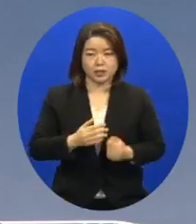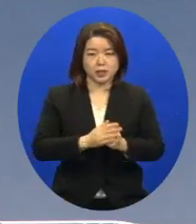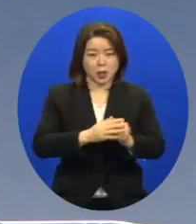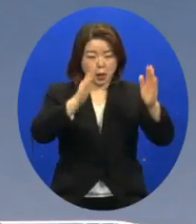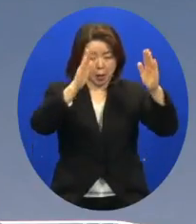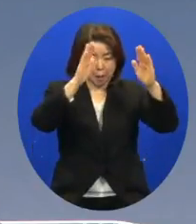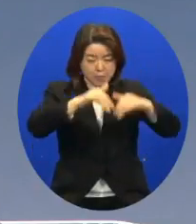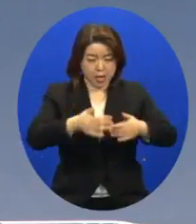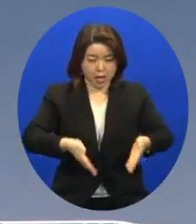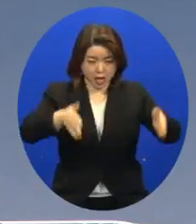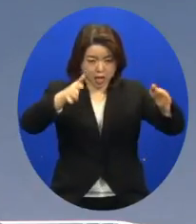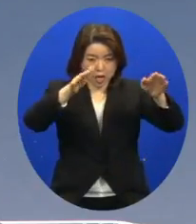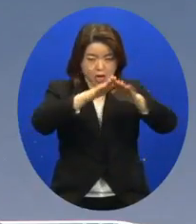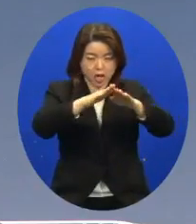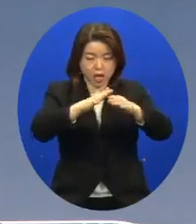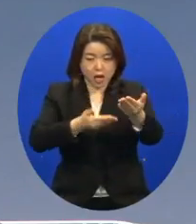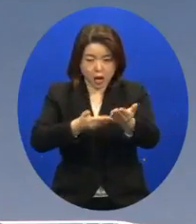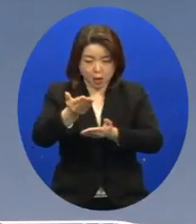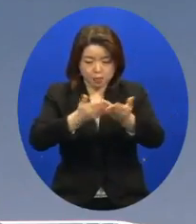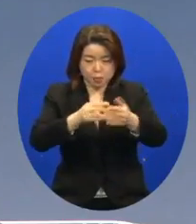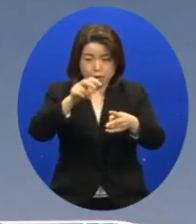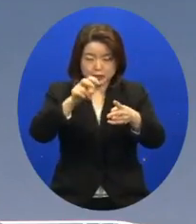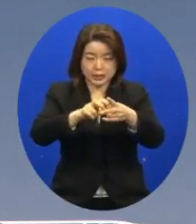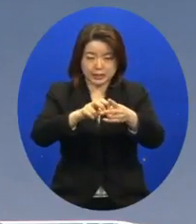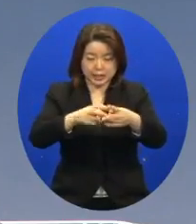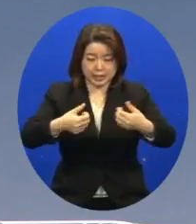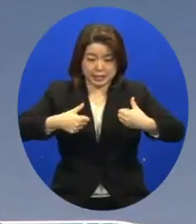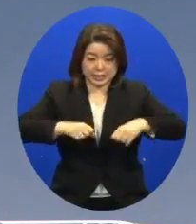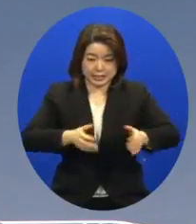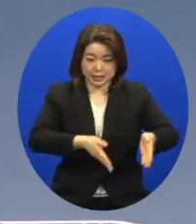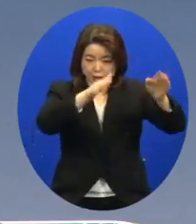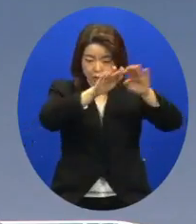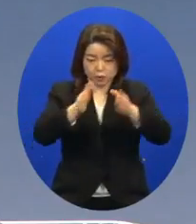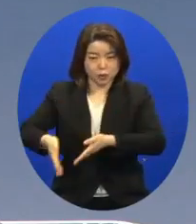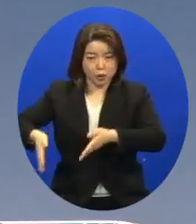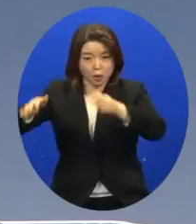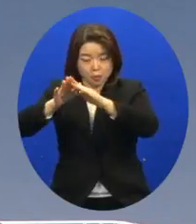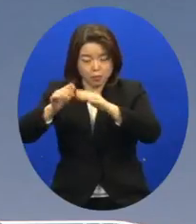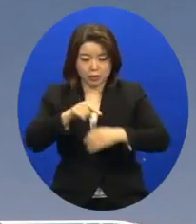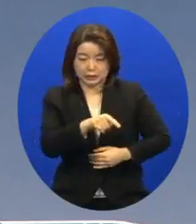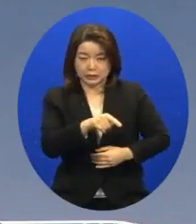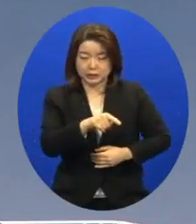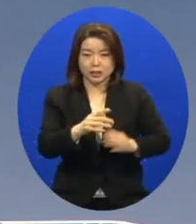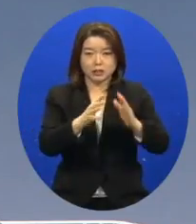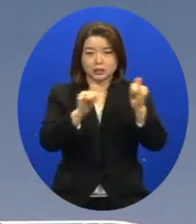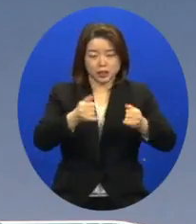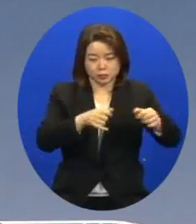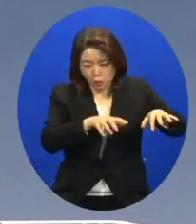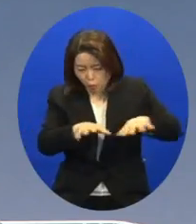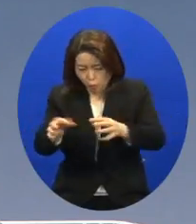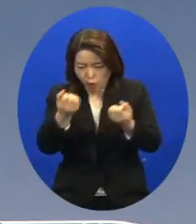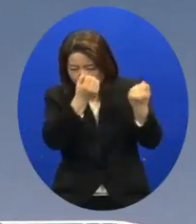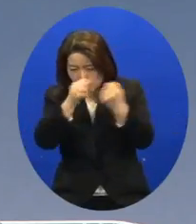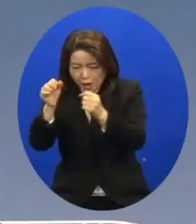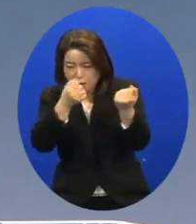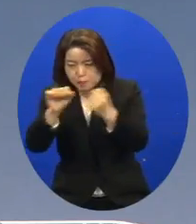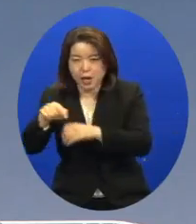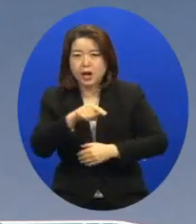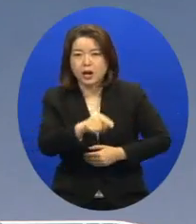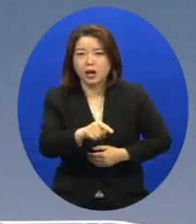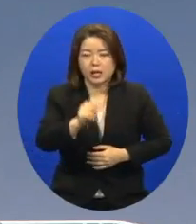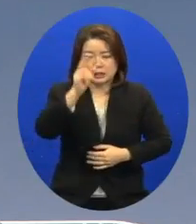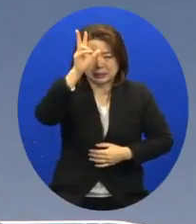내리는 무역센터 쌍둥이 밀 등 해서 사람들이 도망쳐 나올 때 뉴욕의 경찰관들이 했던 말을